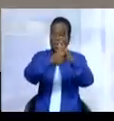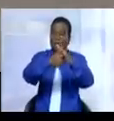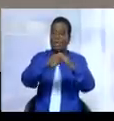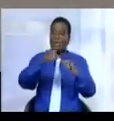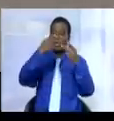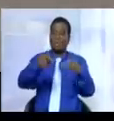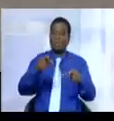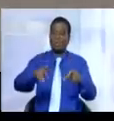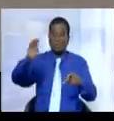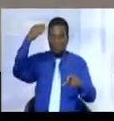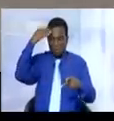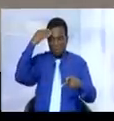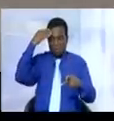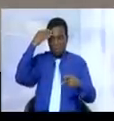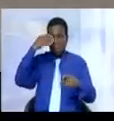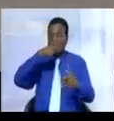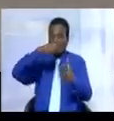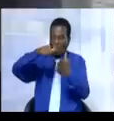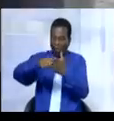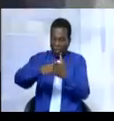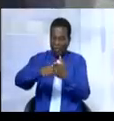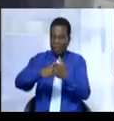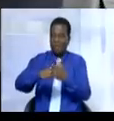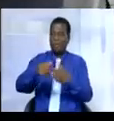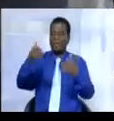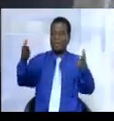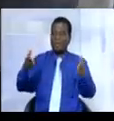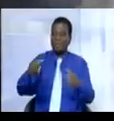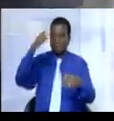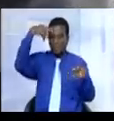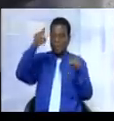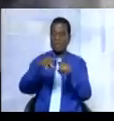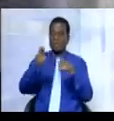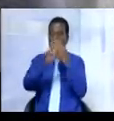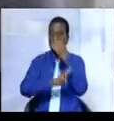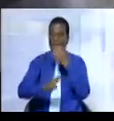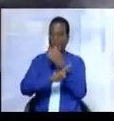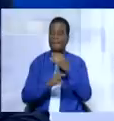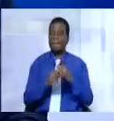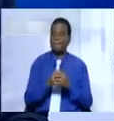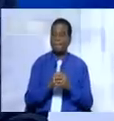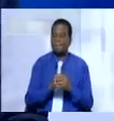en présence du ministre de la Poste et des TIC, Bruno Koné, fils de la région.